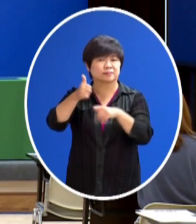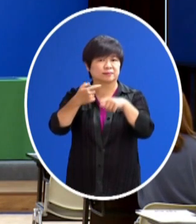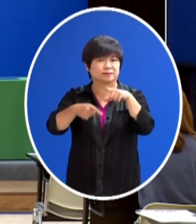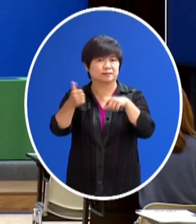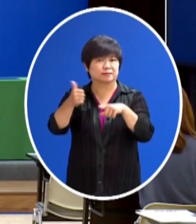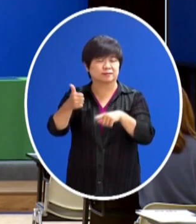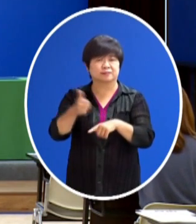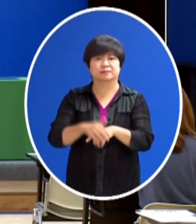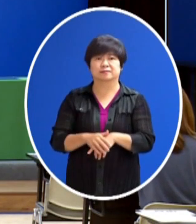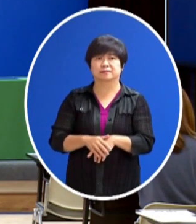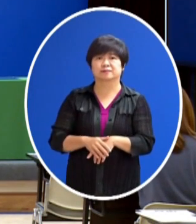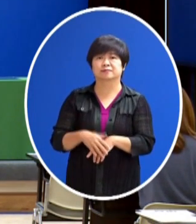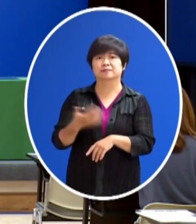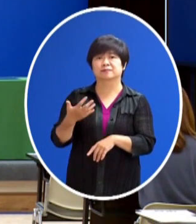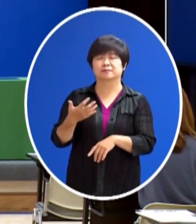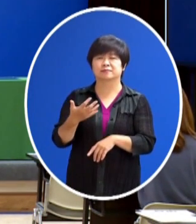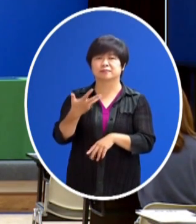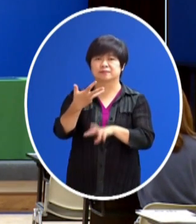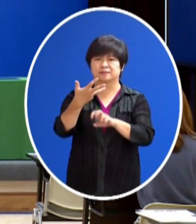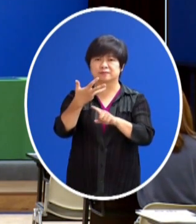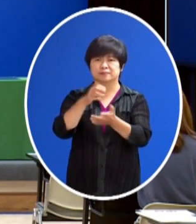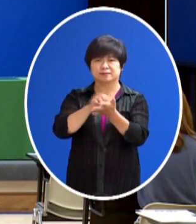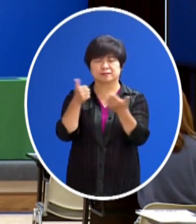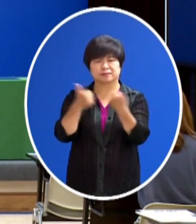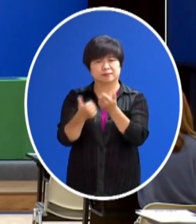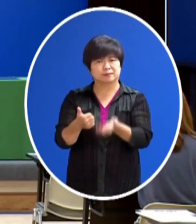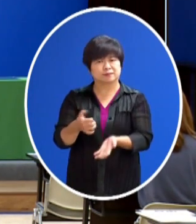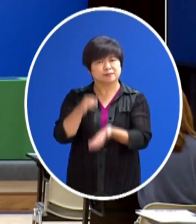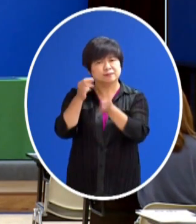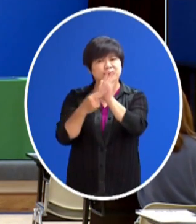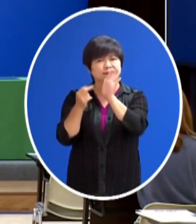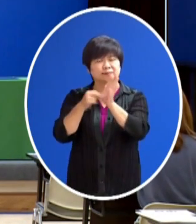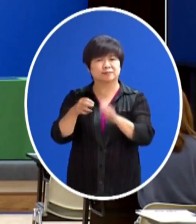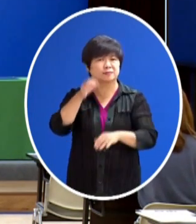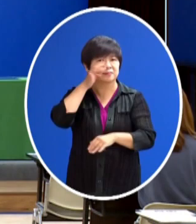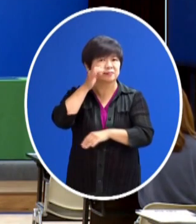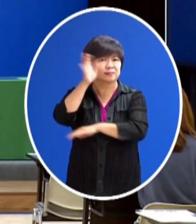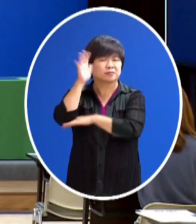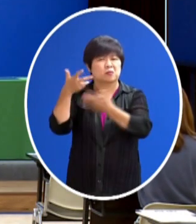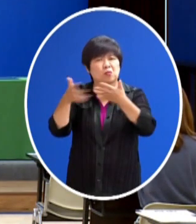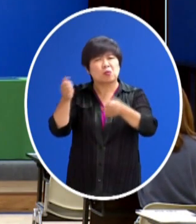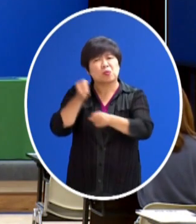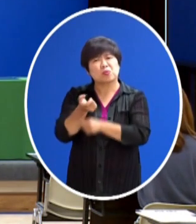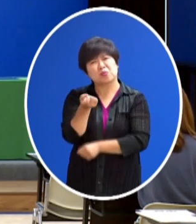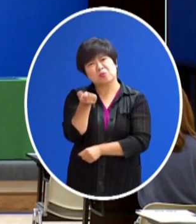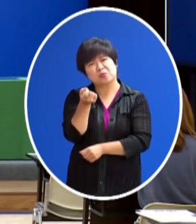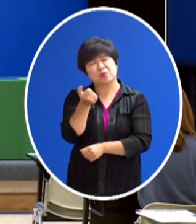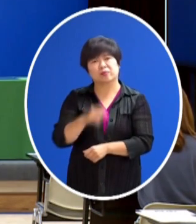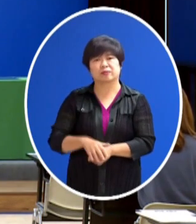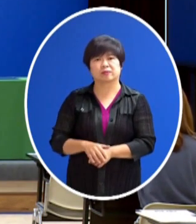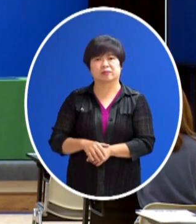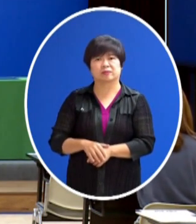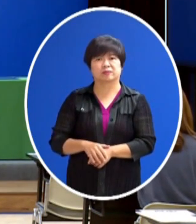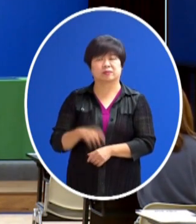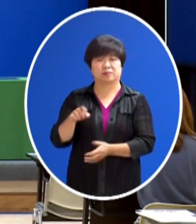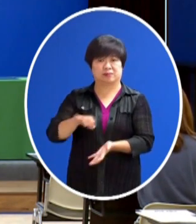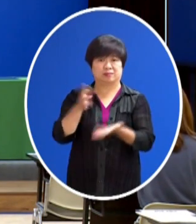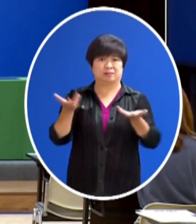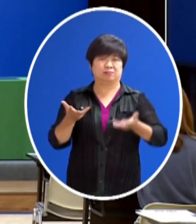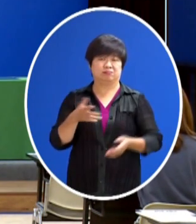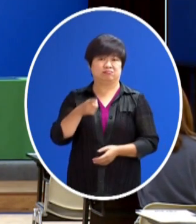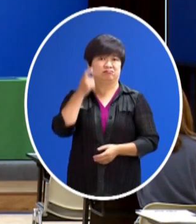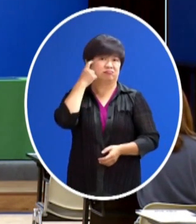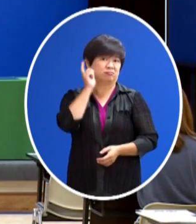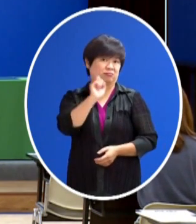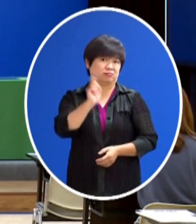彰化县卫生局，因为他是说这个程序透明啊，防疫整合。但如果是真的要为这个目的的话，其实不用，真